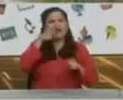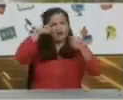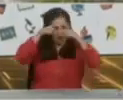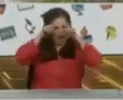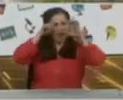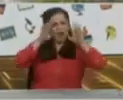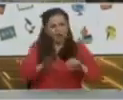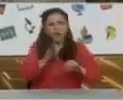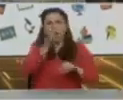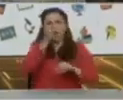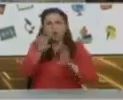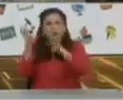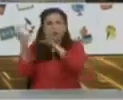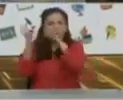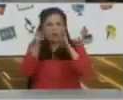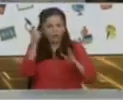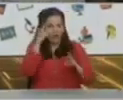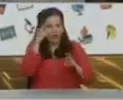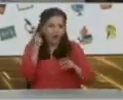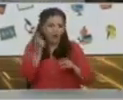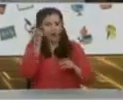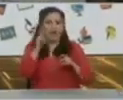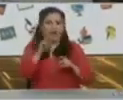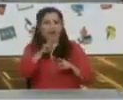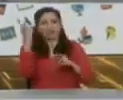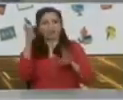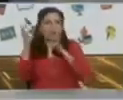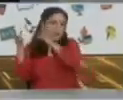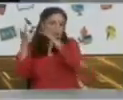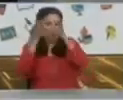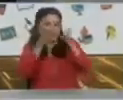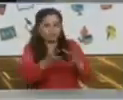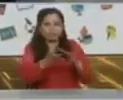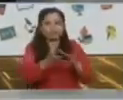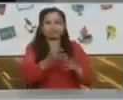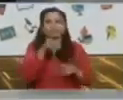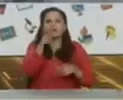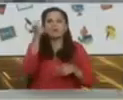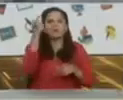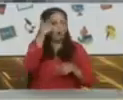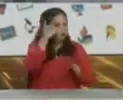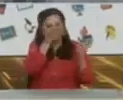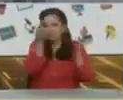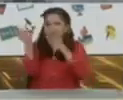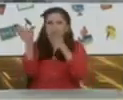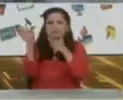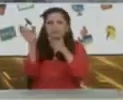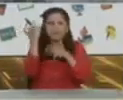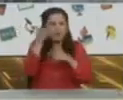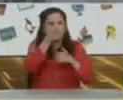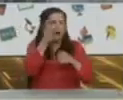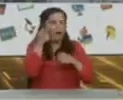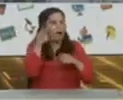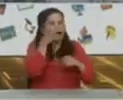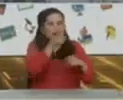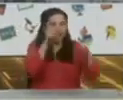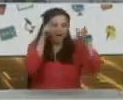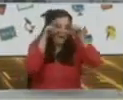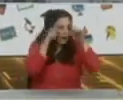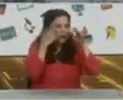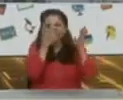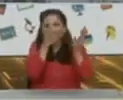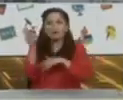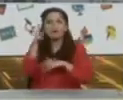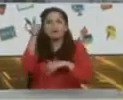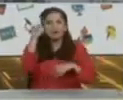से आप सॉल्यूशन निकाल देते हैं। आप उसका माइंड डाइवर्ट करके उसे ज्यादा पसंद